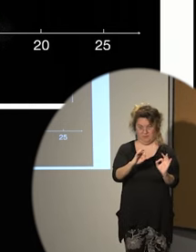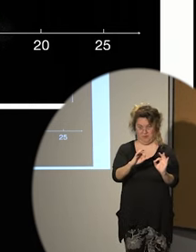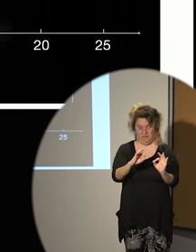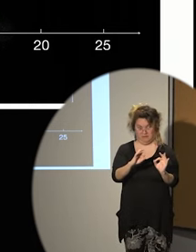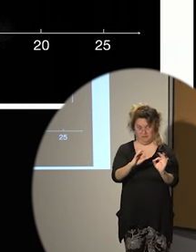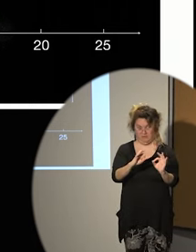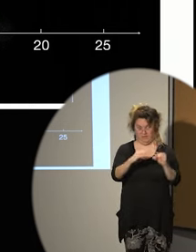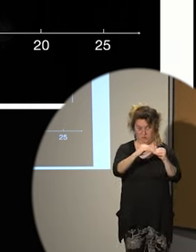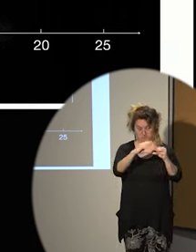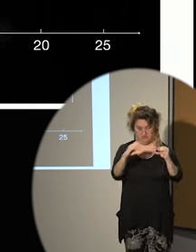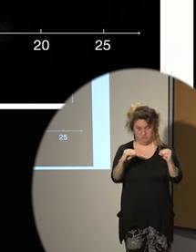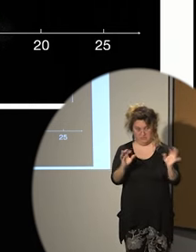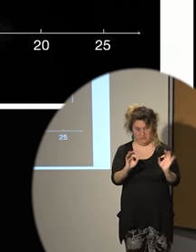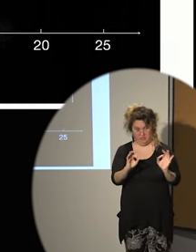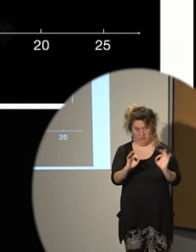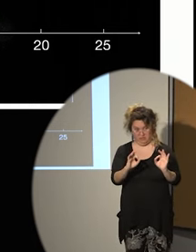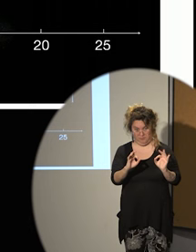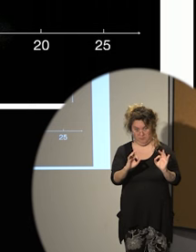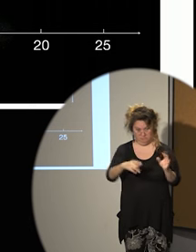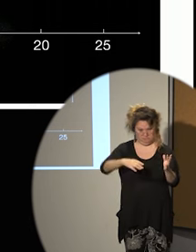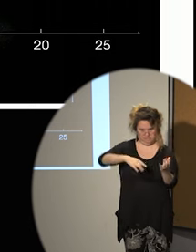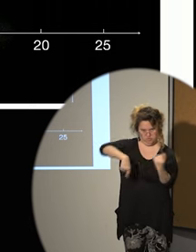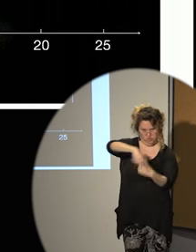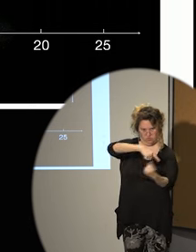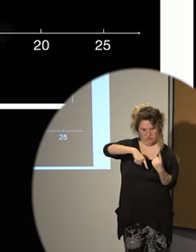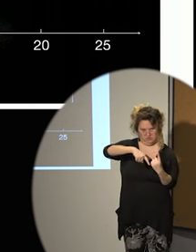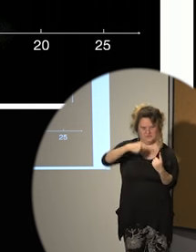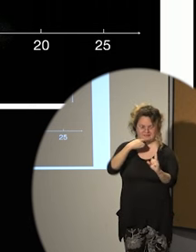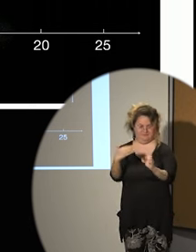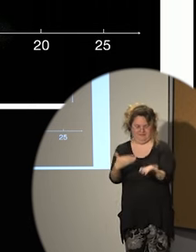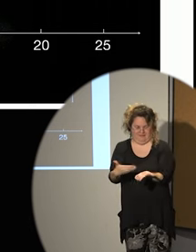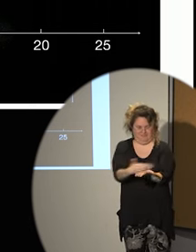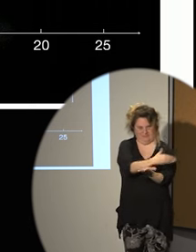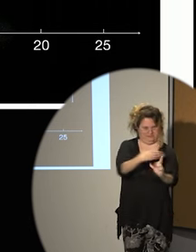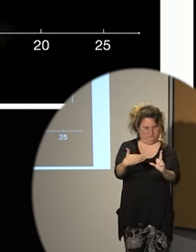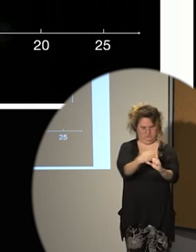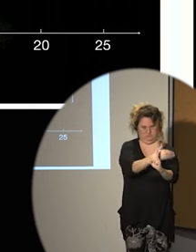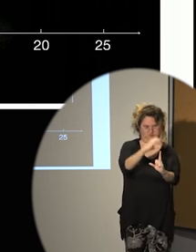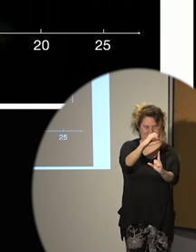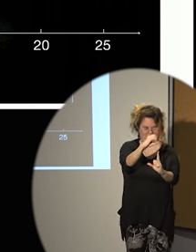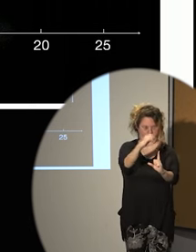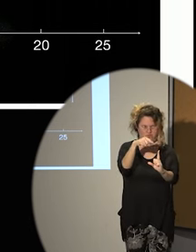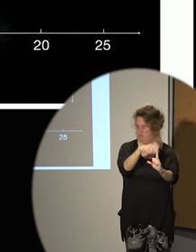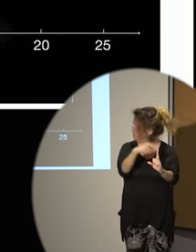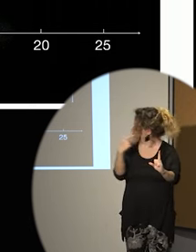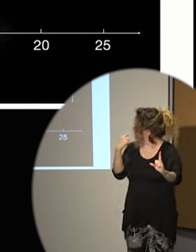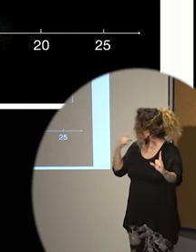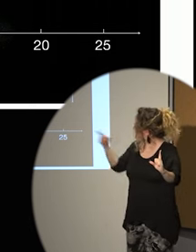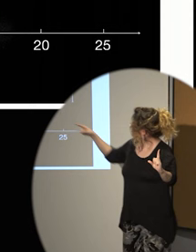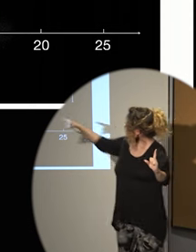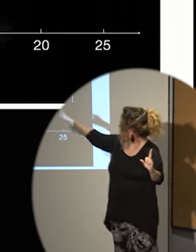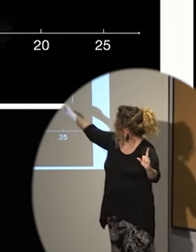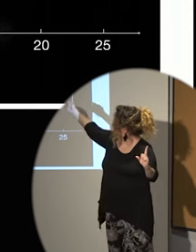barre, dans un système où ce n'est pas en rotation. Vous devez passer par zéro. Et selon effectivement l'influence de ce bulbe ou cette barre, vous pouvez